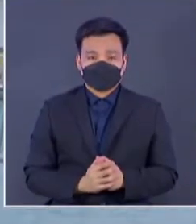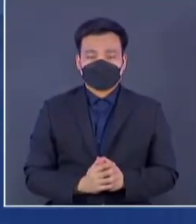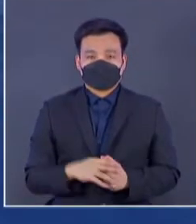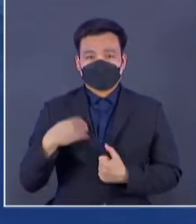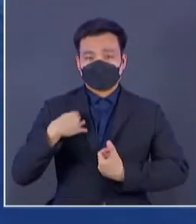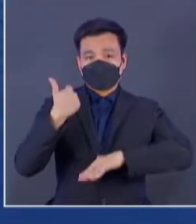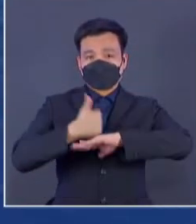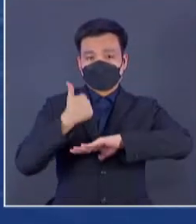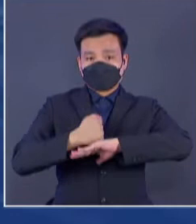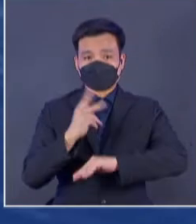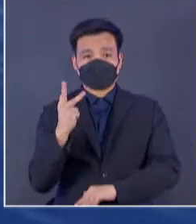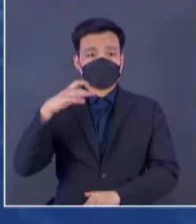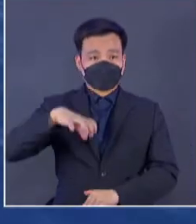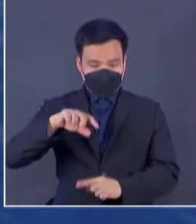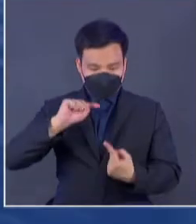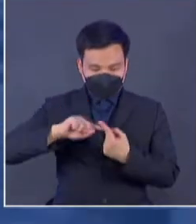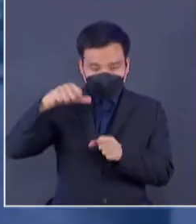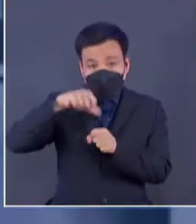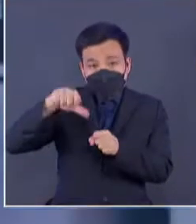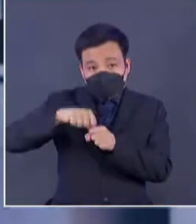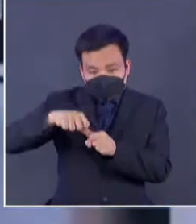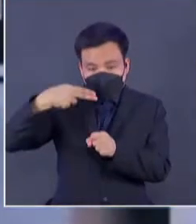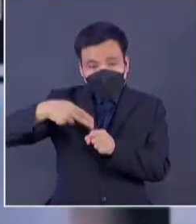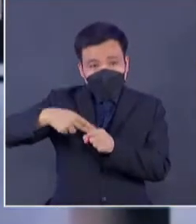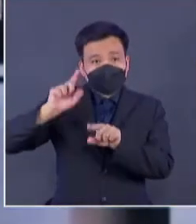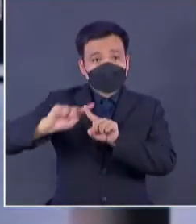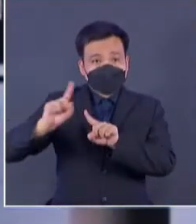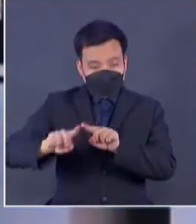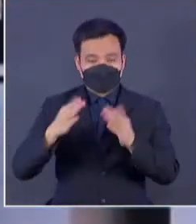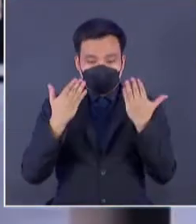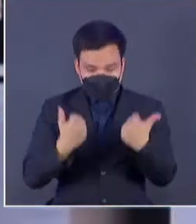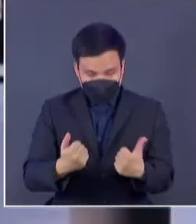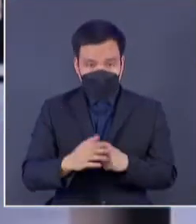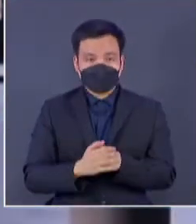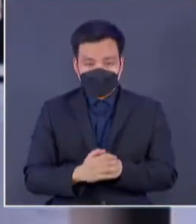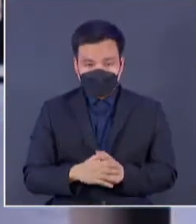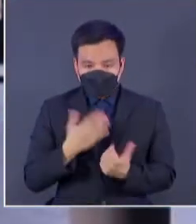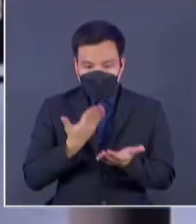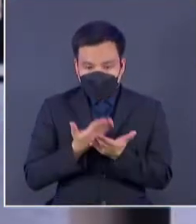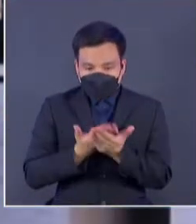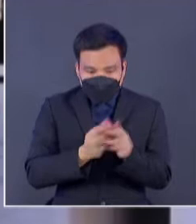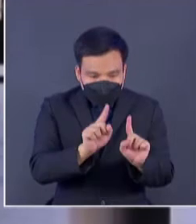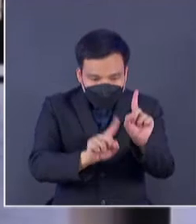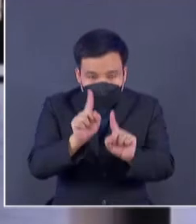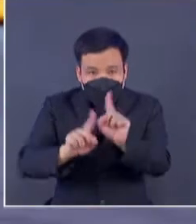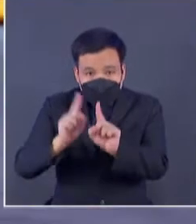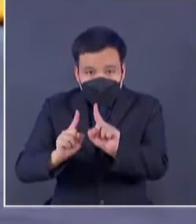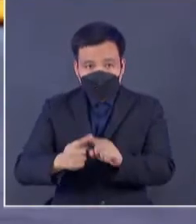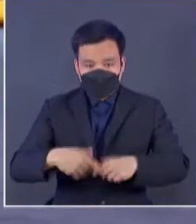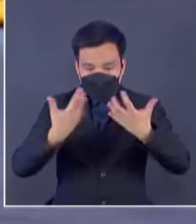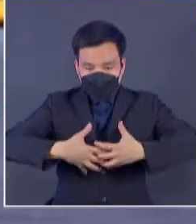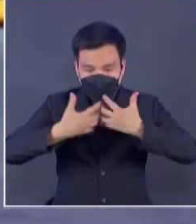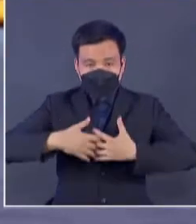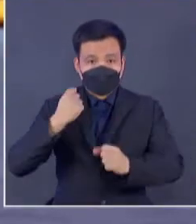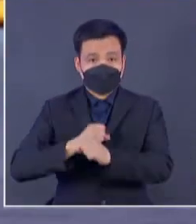ธรรมชาติบอกว่าขณะนี้กรมเชื้อเพลิงนั้นอยู่ระหว่างการเตรียมแผนการเปิดประมูลสำรวจผลิตปิโตรเลียมทั้งใหม่หรือว่ารอบที่